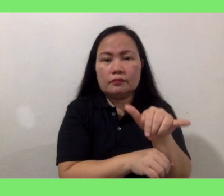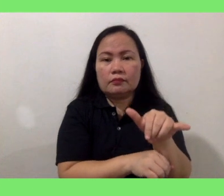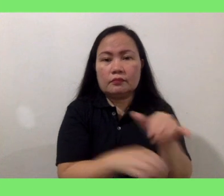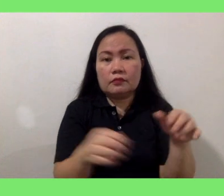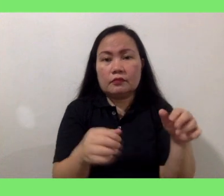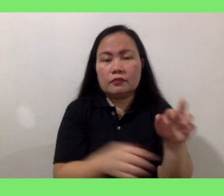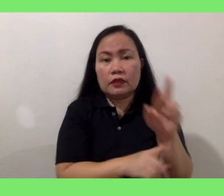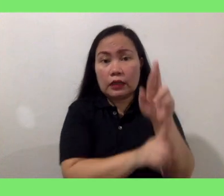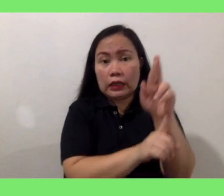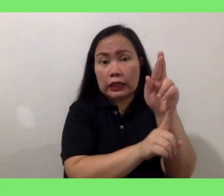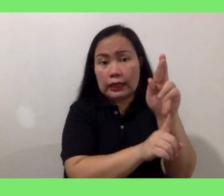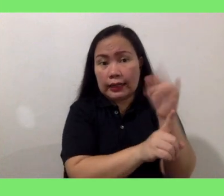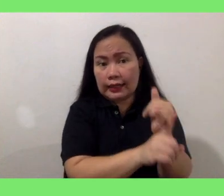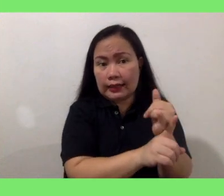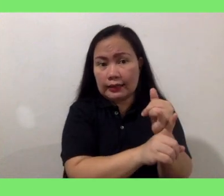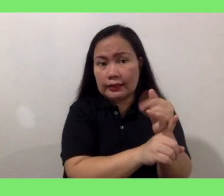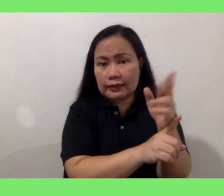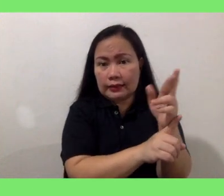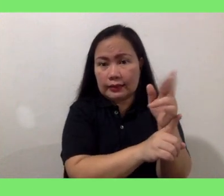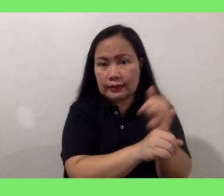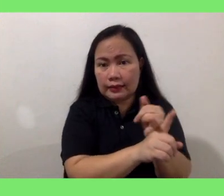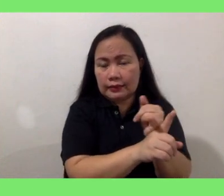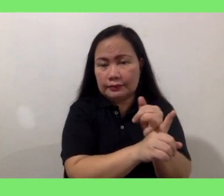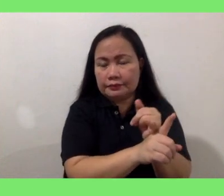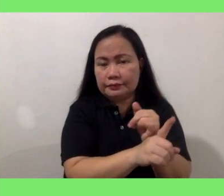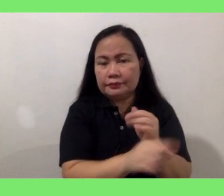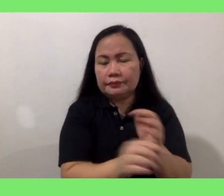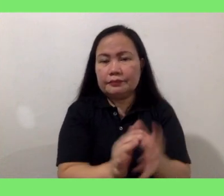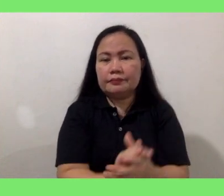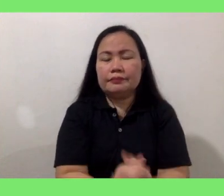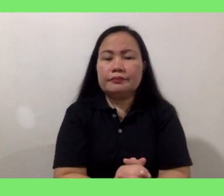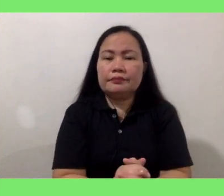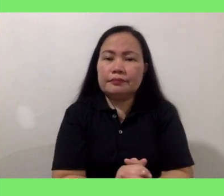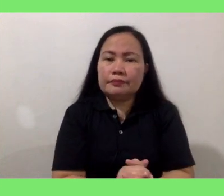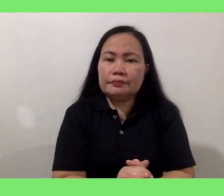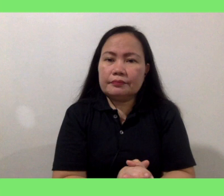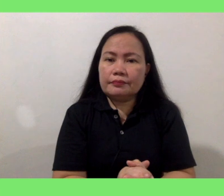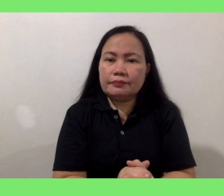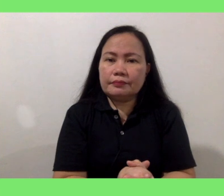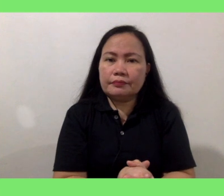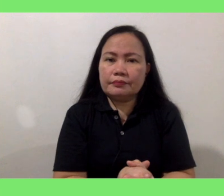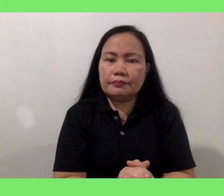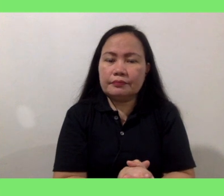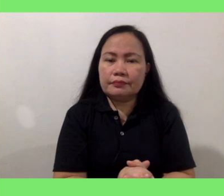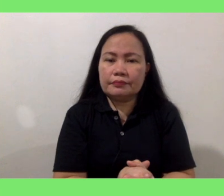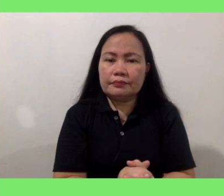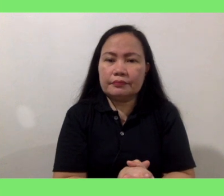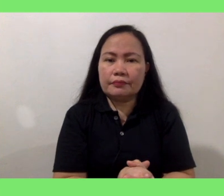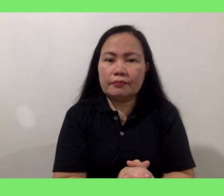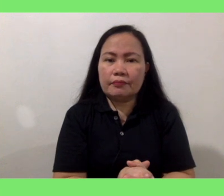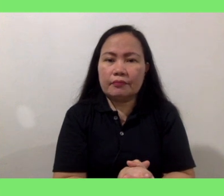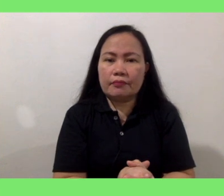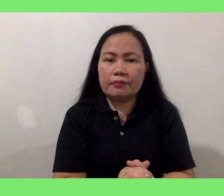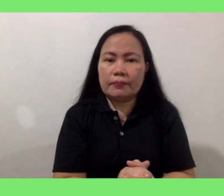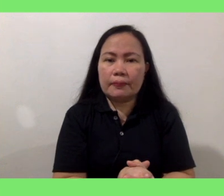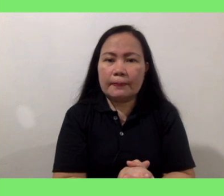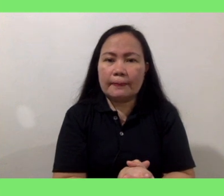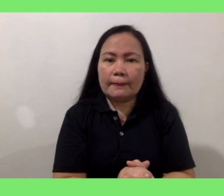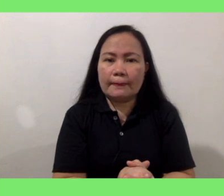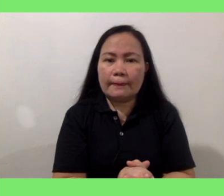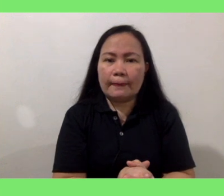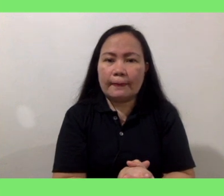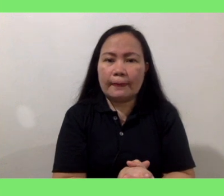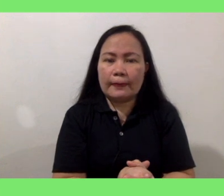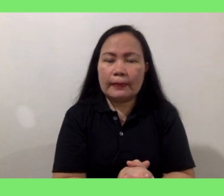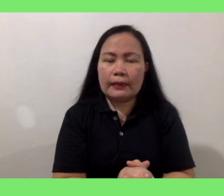po opposite sila. Kasi nga po ray sila. So, ang ginagamit pa rin nating symbol dyan ay sa ray.